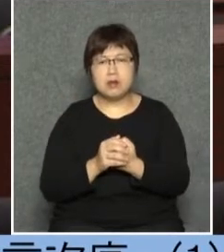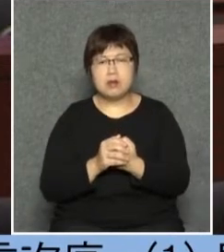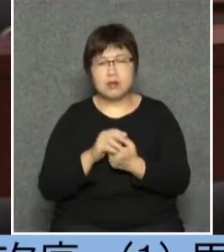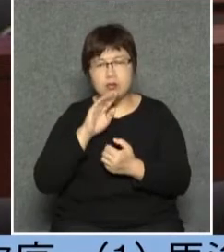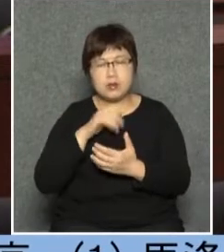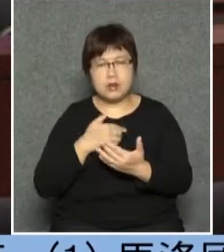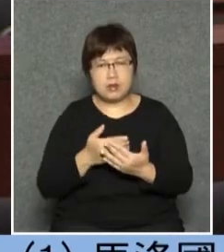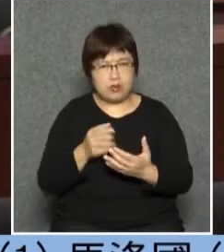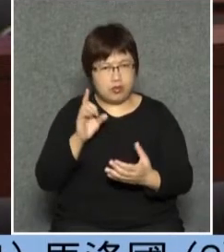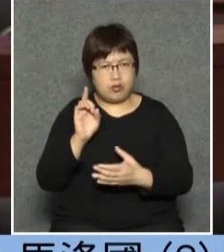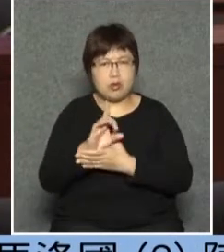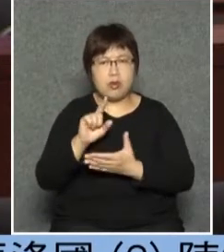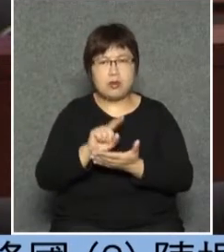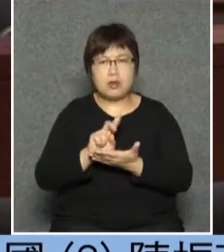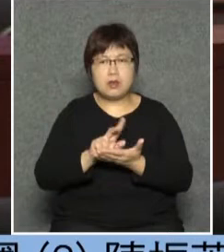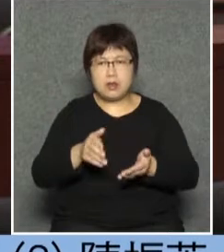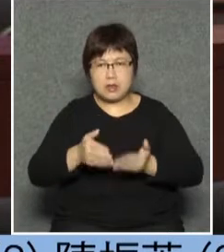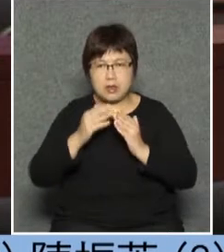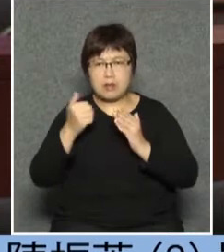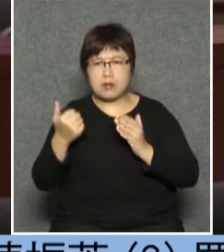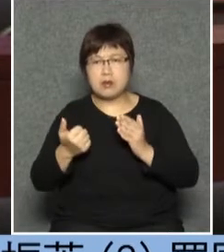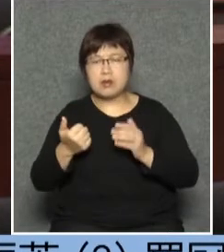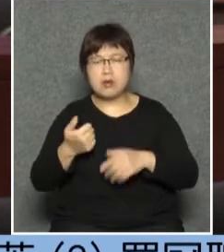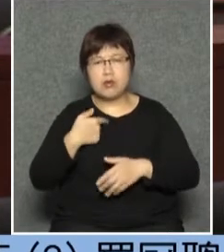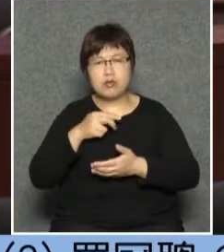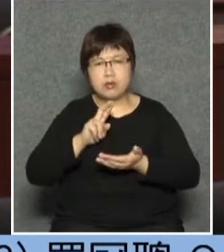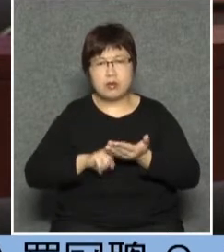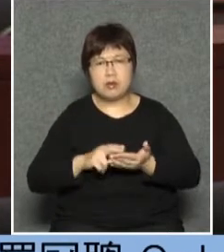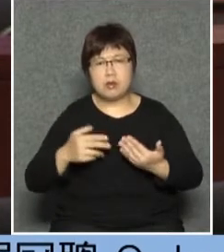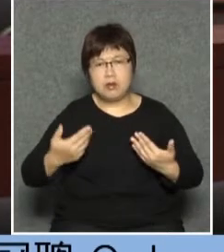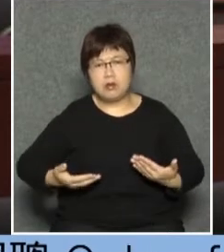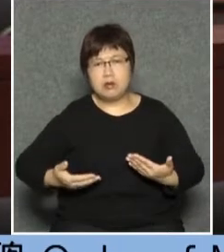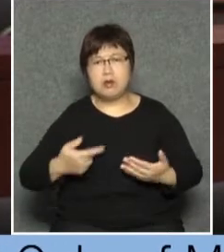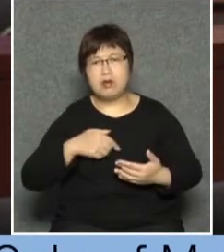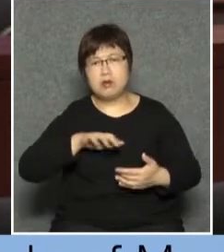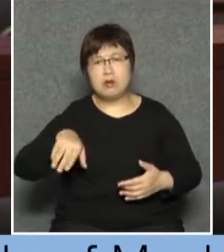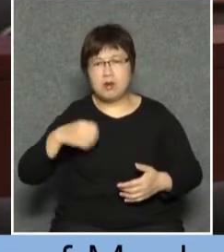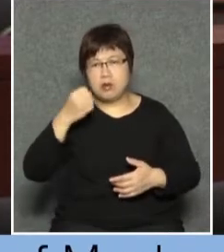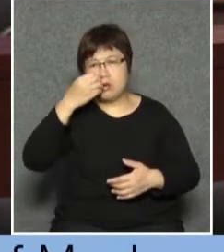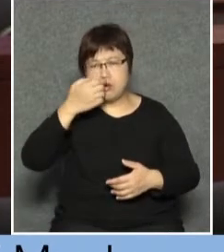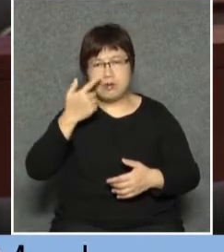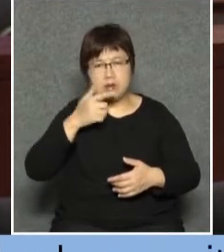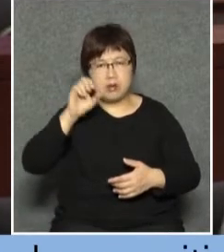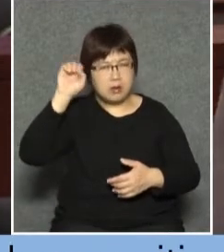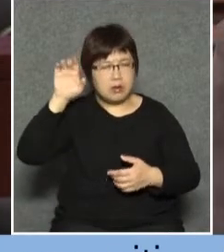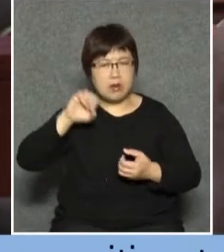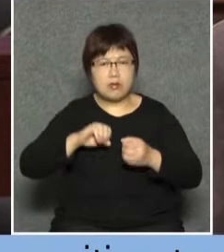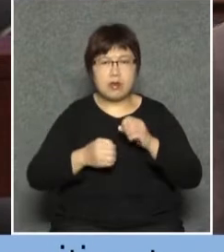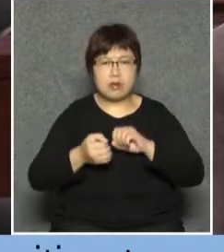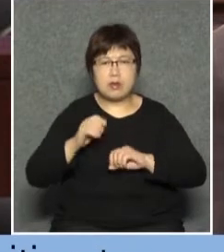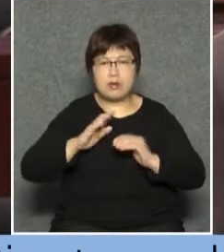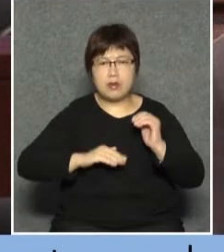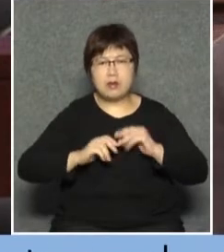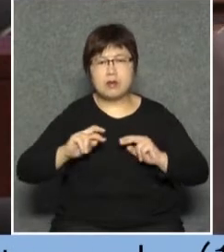年能够成立创科局的话，我相信今日我们香港的创新科技发展将会